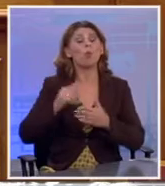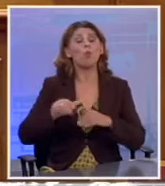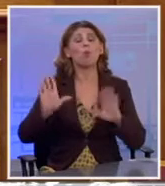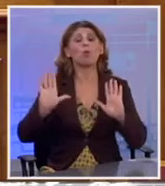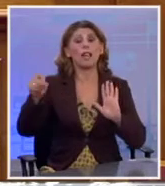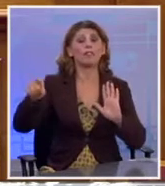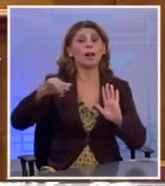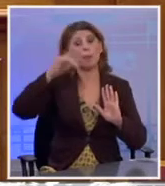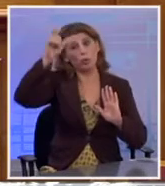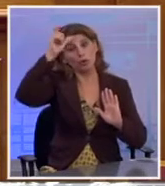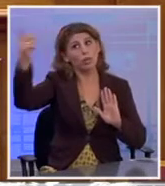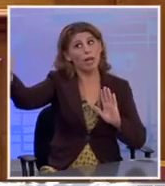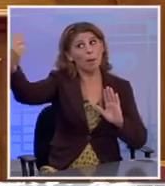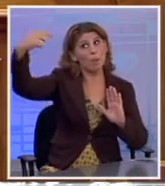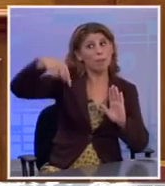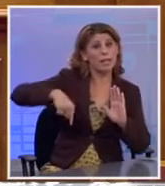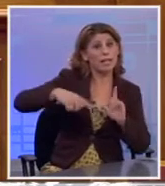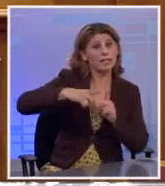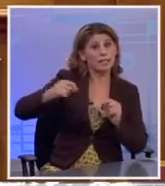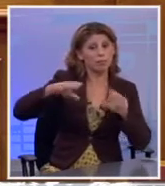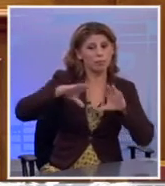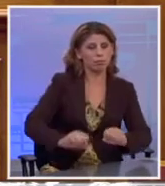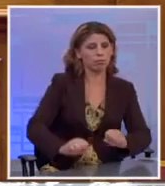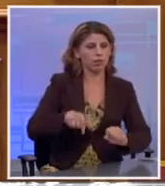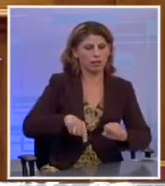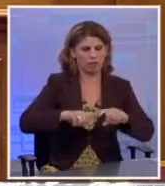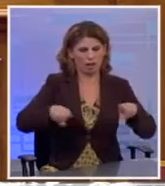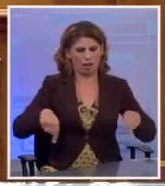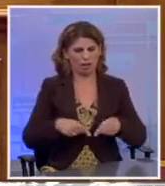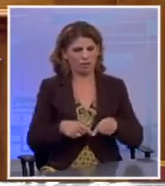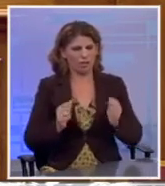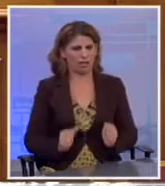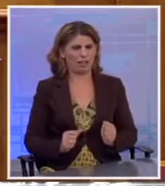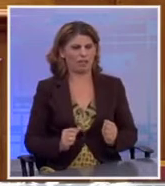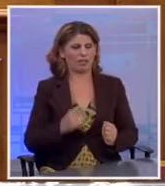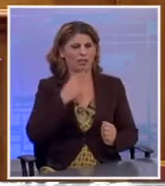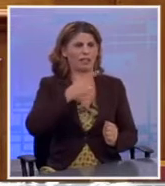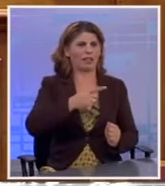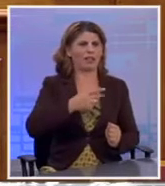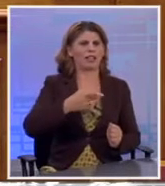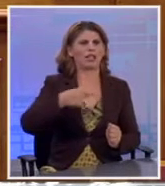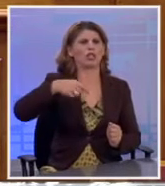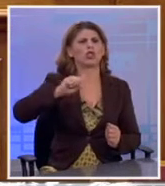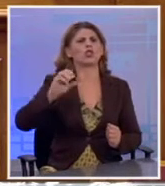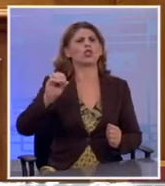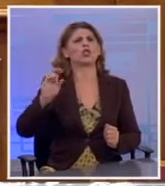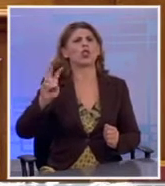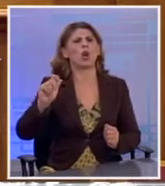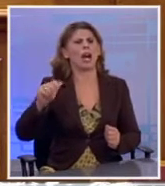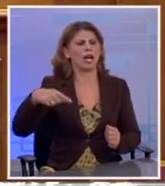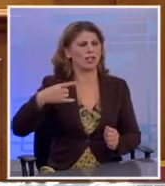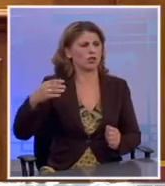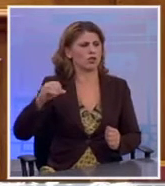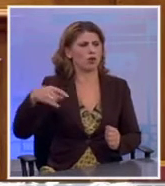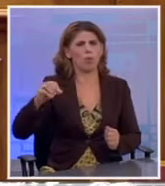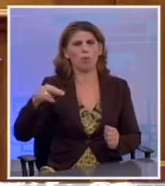τα στρατεύματα κατοχής. Και η αίθουσα εδώ κάθεστε και λέει ο ένας τον άλλο Λοποδίτη ότι ήταν Τσοχατζόπουλου.